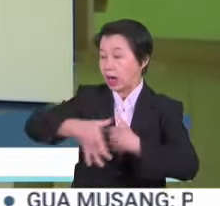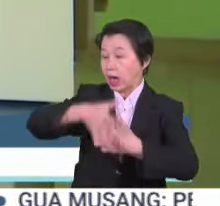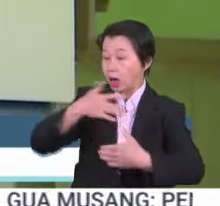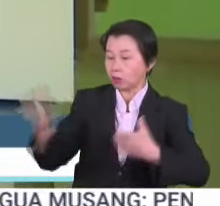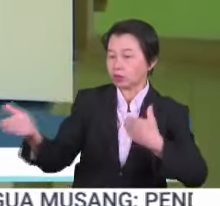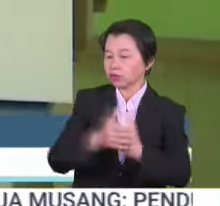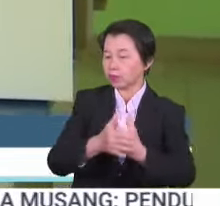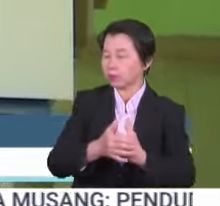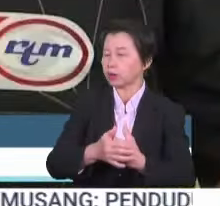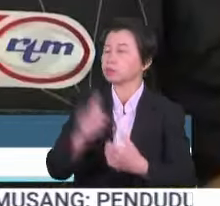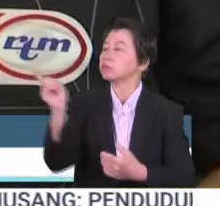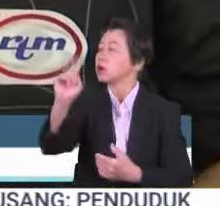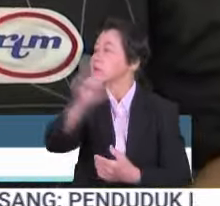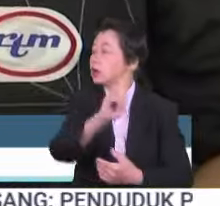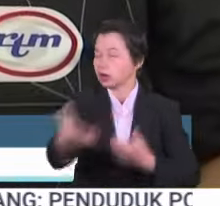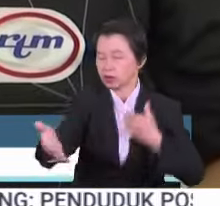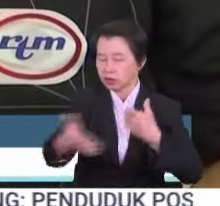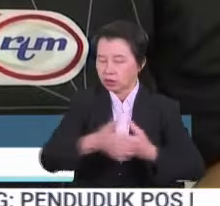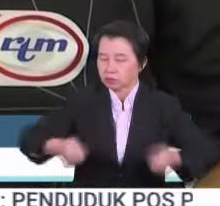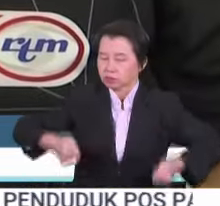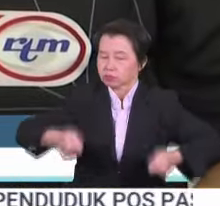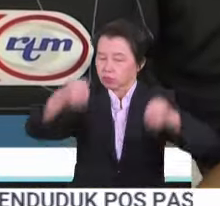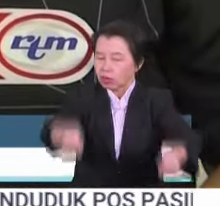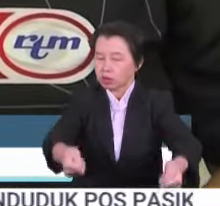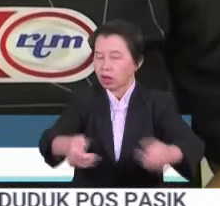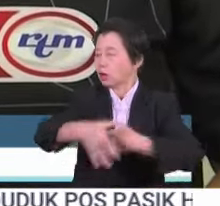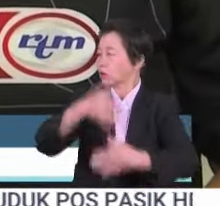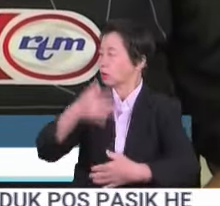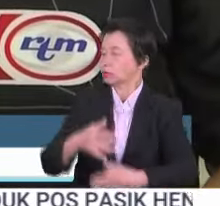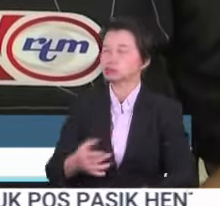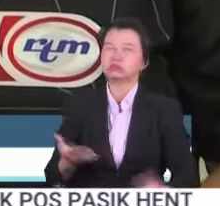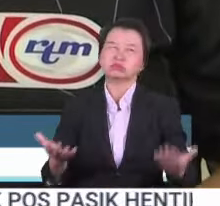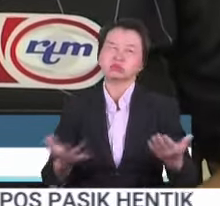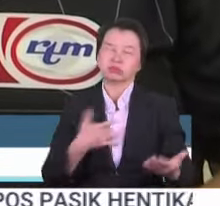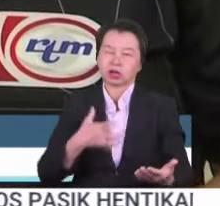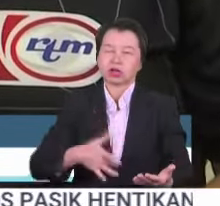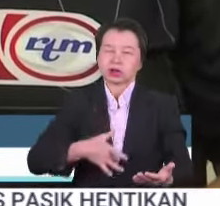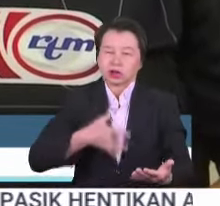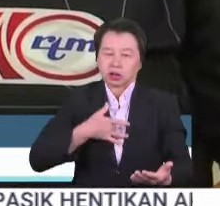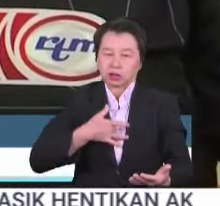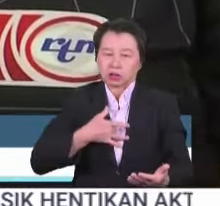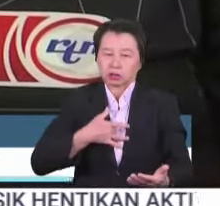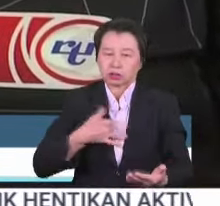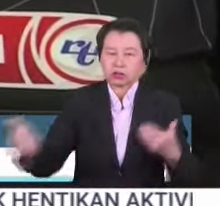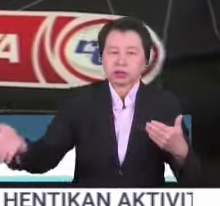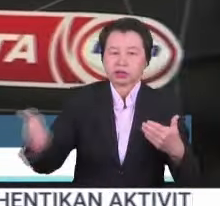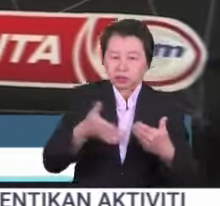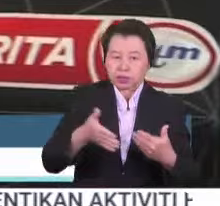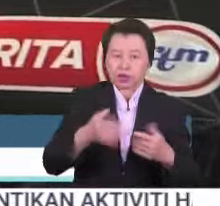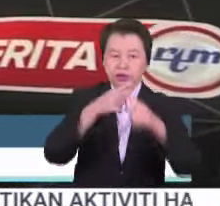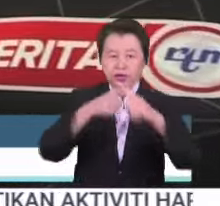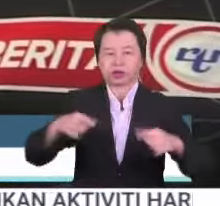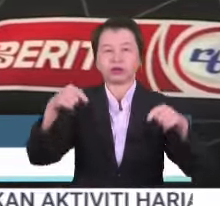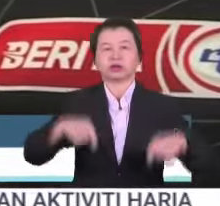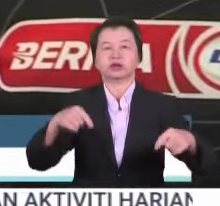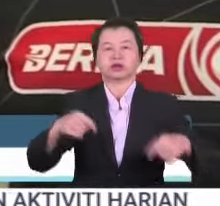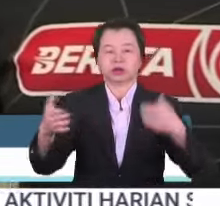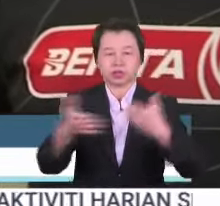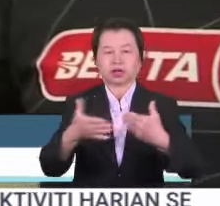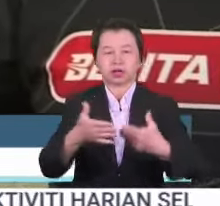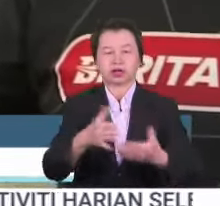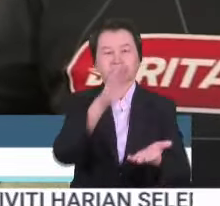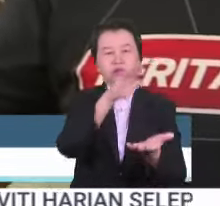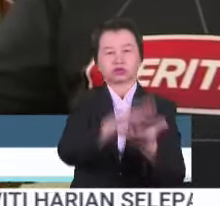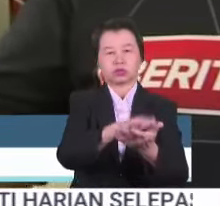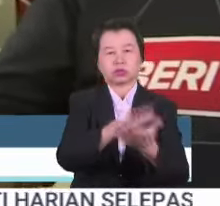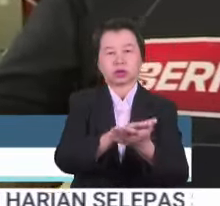Pusat Penjumlahan Rasmi Undi ini? Untuk peti undi pertama, saya rasa peti undi yang paling dekat dengan Dewan ini iaitu